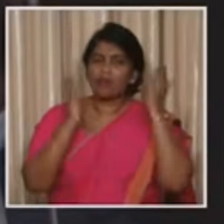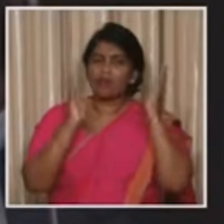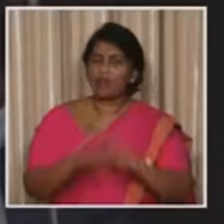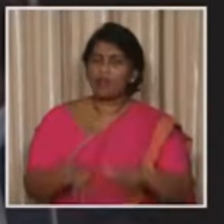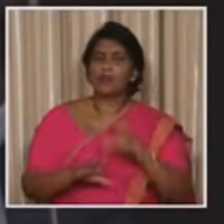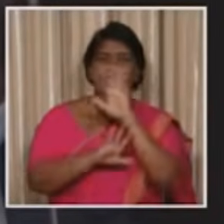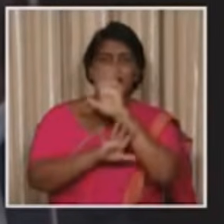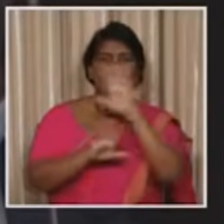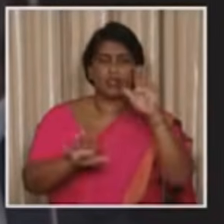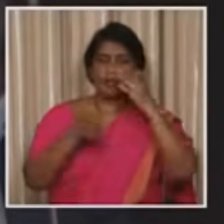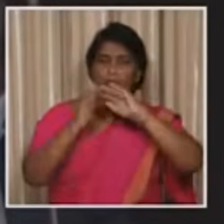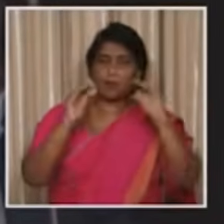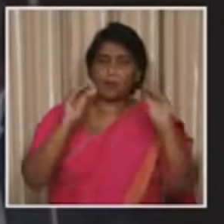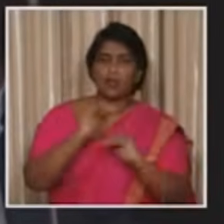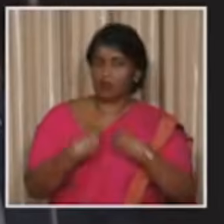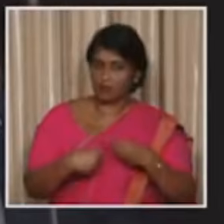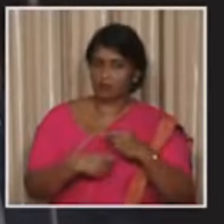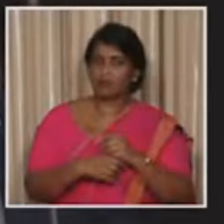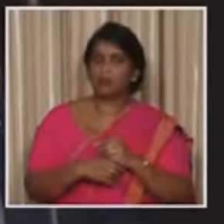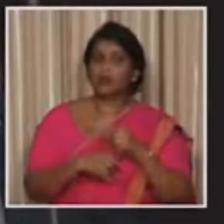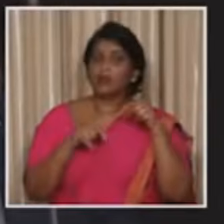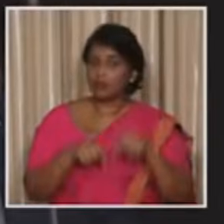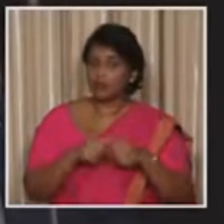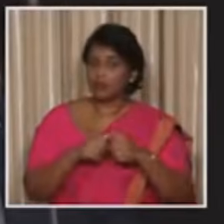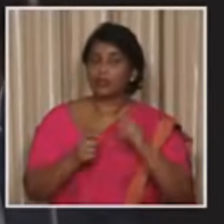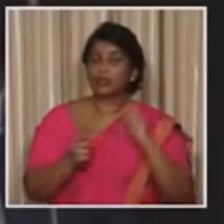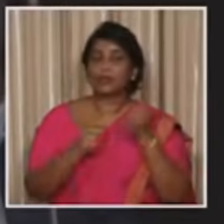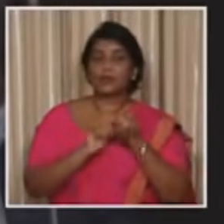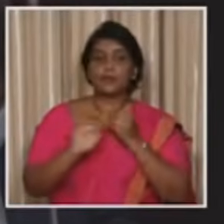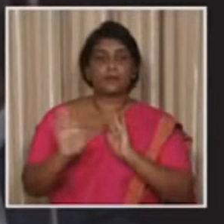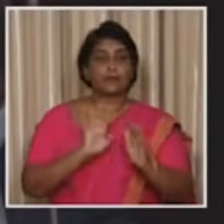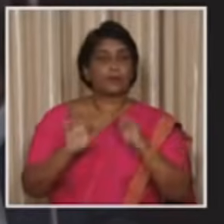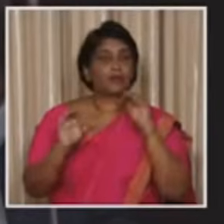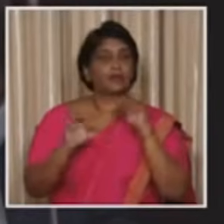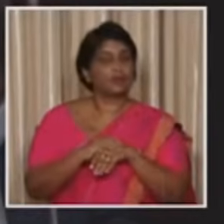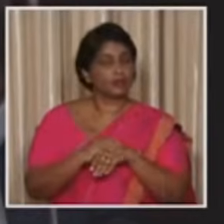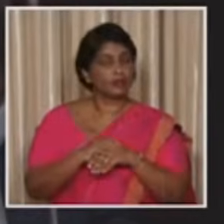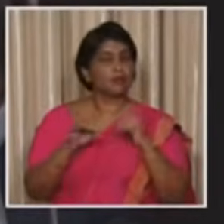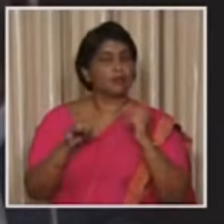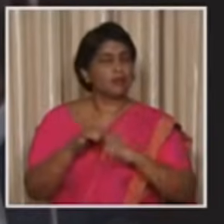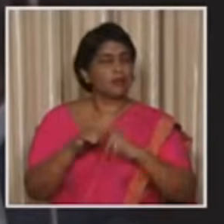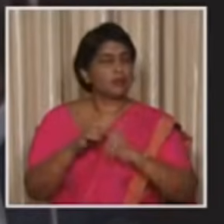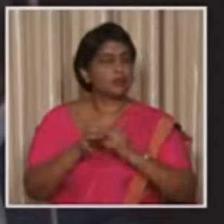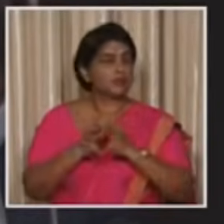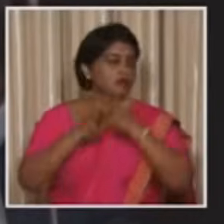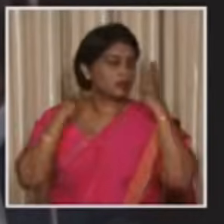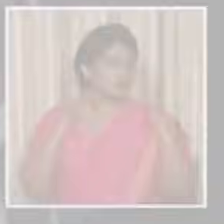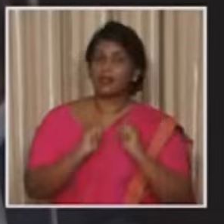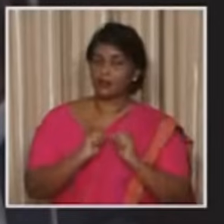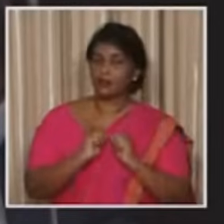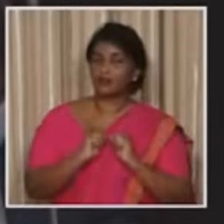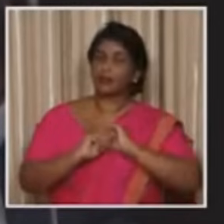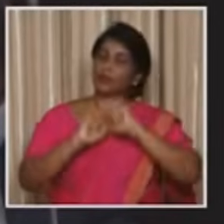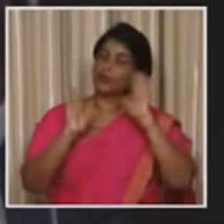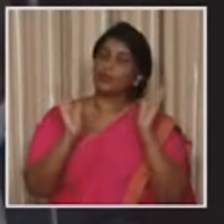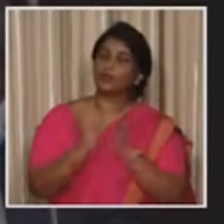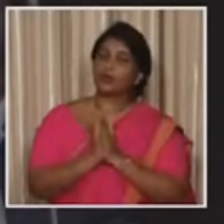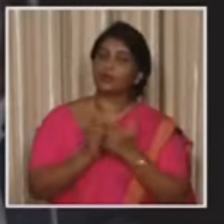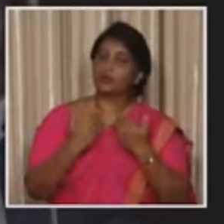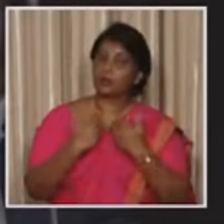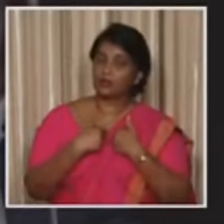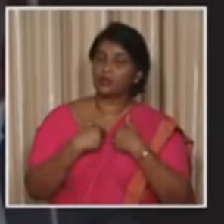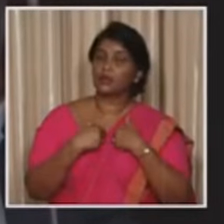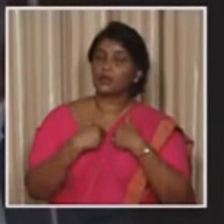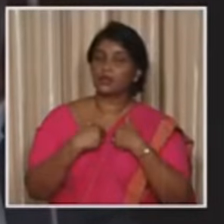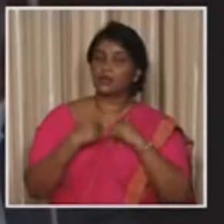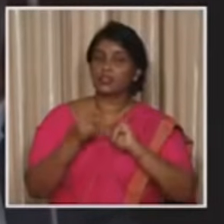උනේ 19 පාළ ලෝක උස්ලානේ නැති වුණා අද වෙනකොට ක්‍රිකට් පරිපාලනය ඇතුලේ ප්‍රශ්න කෝටිකටපත් වෙලා ඇයි කොහම අපි ඉන්ටරිම්